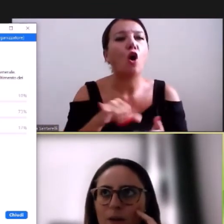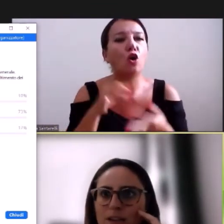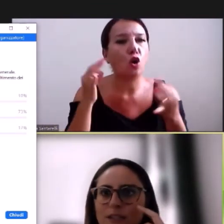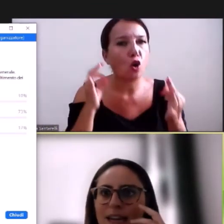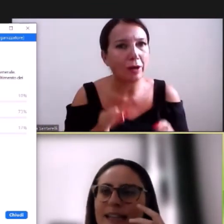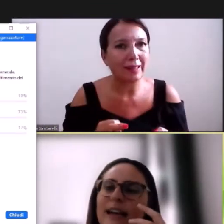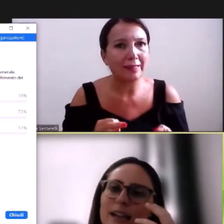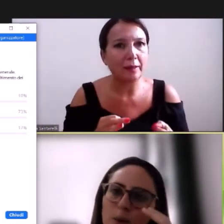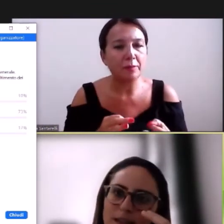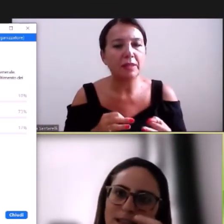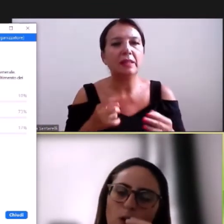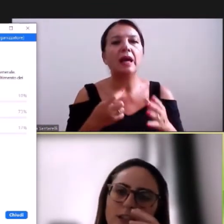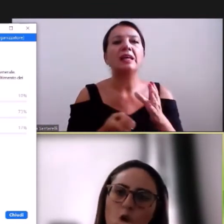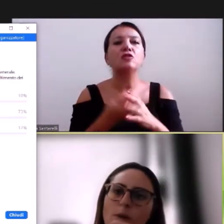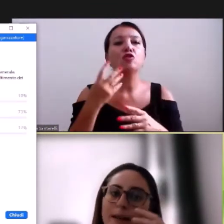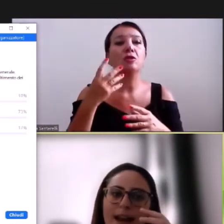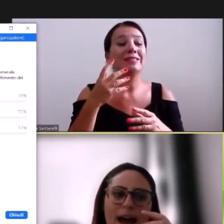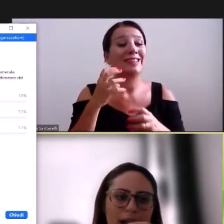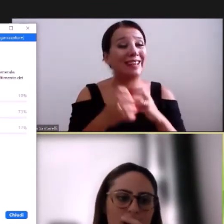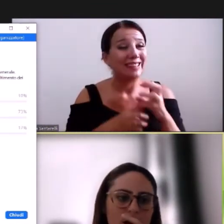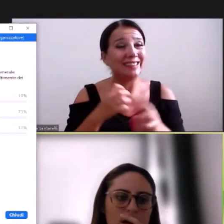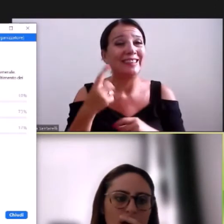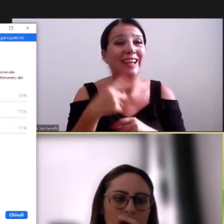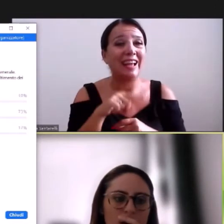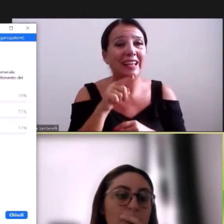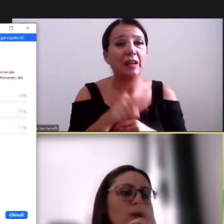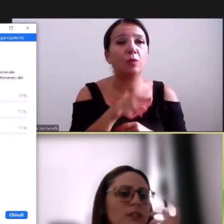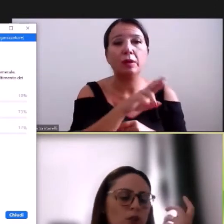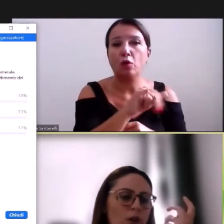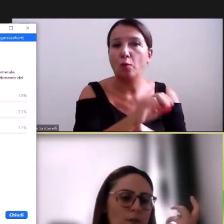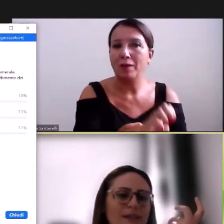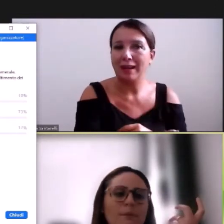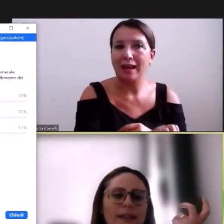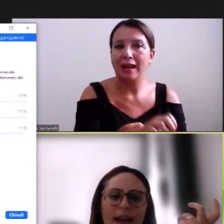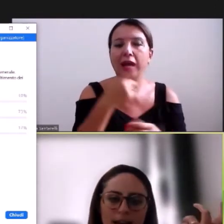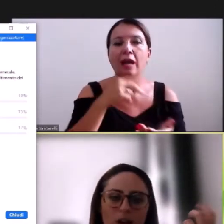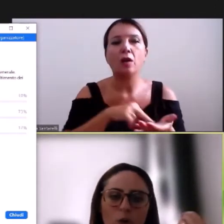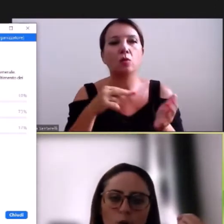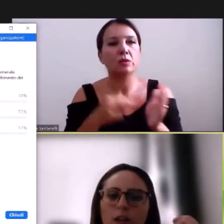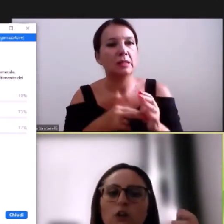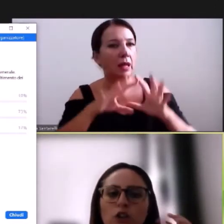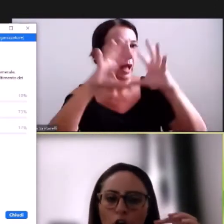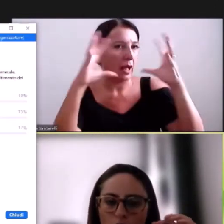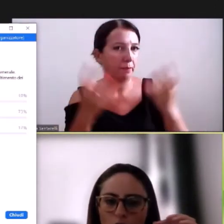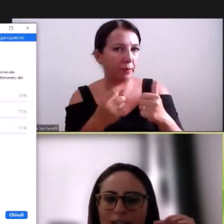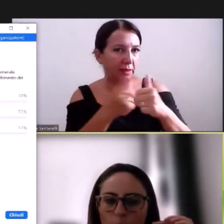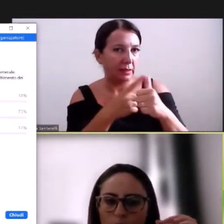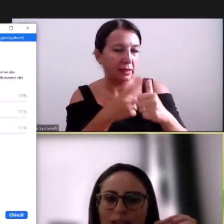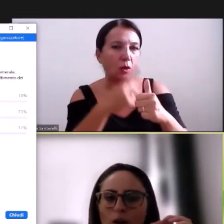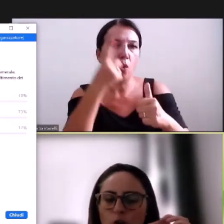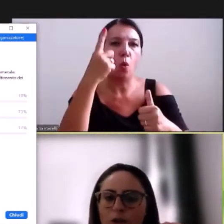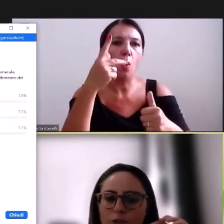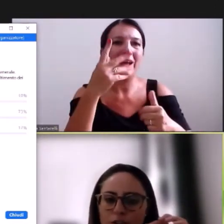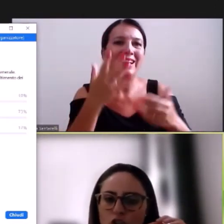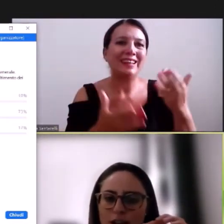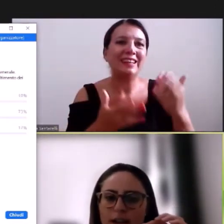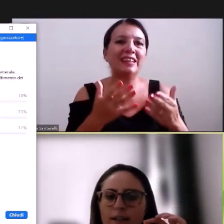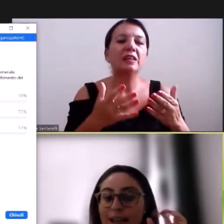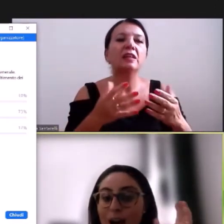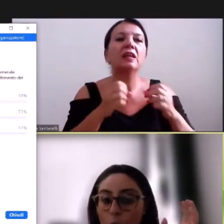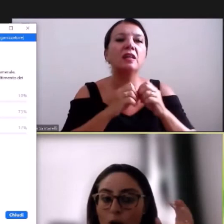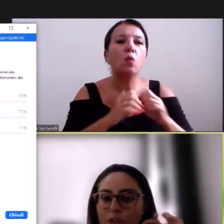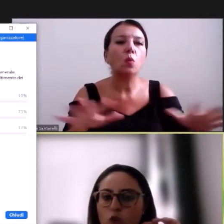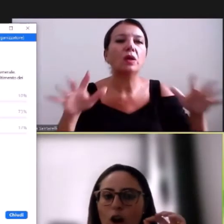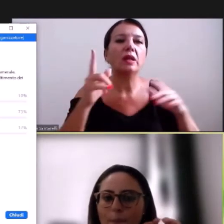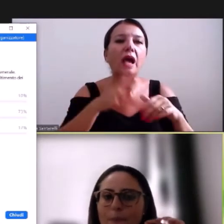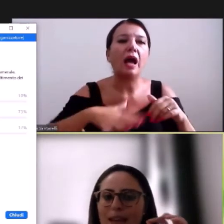perché è una risorsa critica anche questa, così come per i RAEE, per una questione ovviamente ambientale. Un chilo di olio inquina una superficie